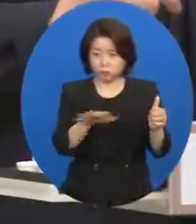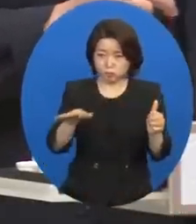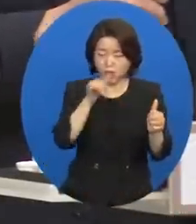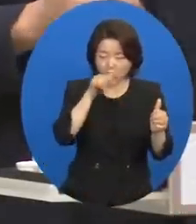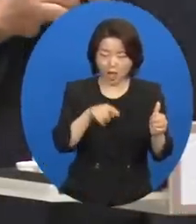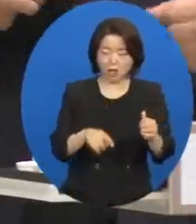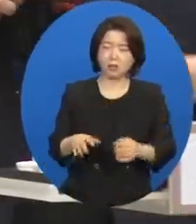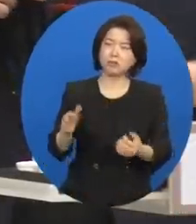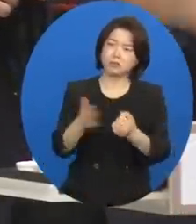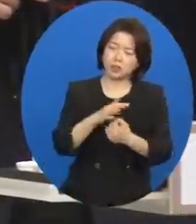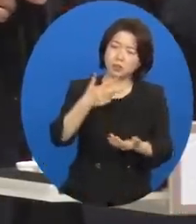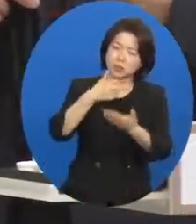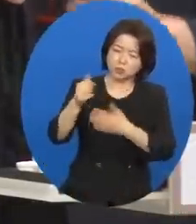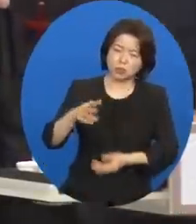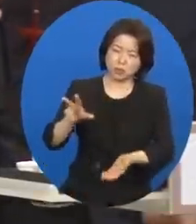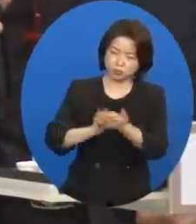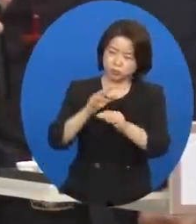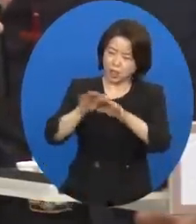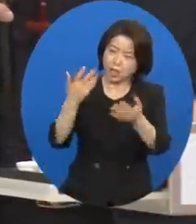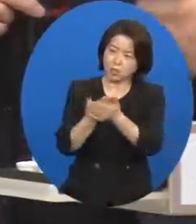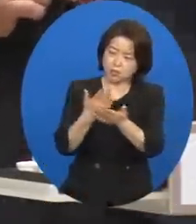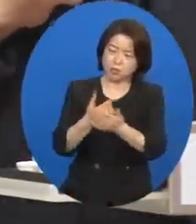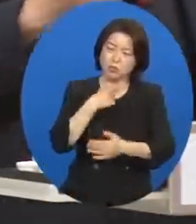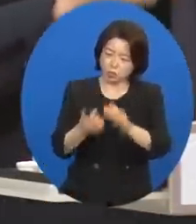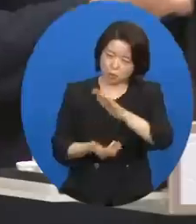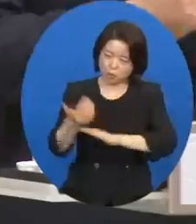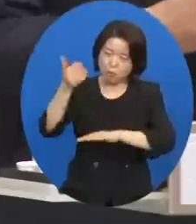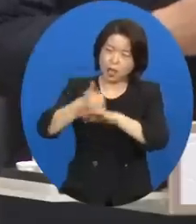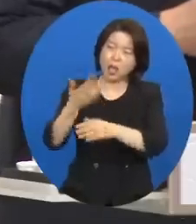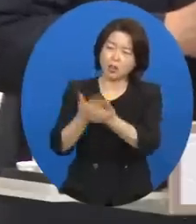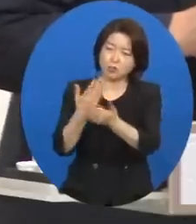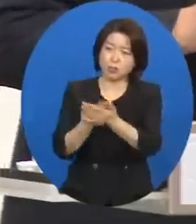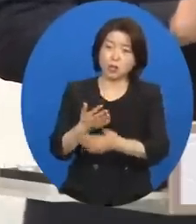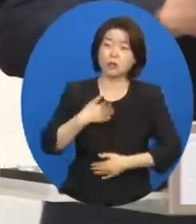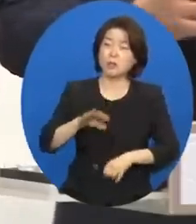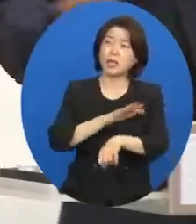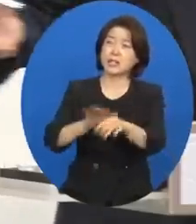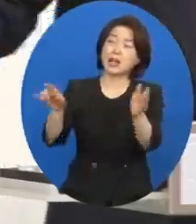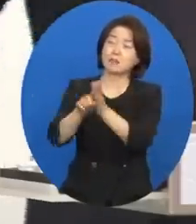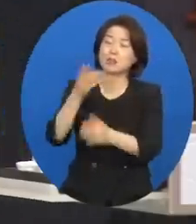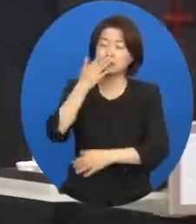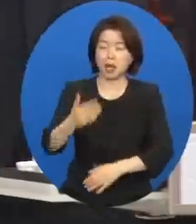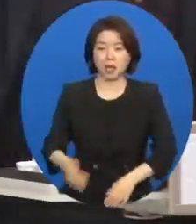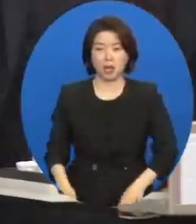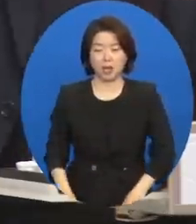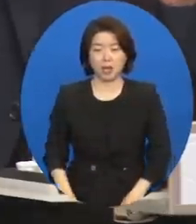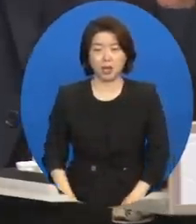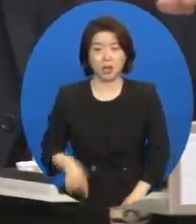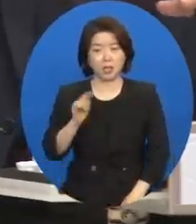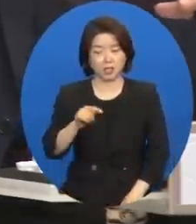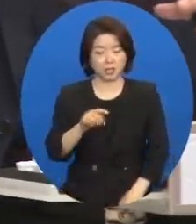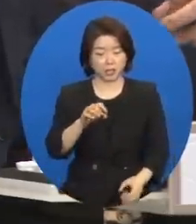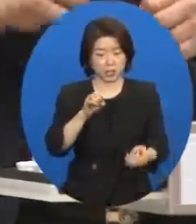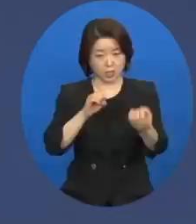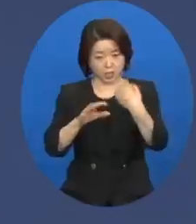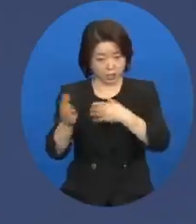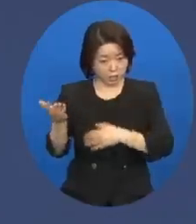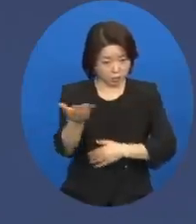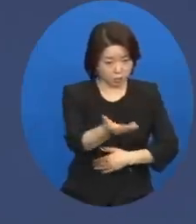주여 문제 해결해 주시고 소원 성취해 주세요. 그럼 내가 잘 믿겠습니다. 자, 이래서 잘 응답을 해